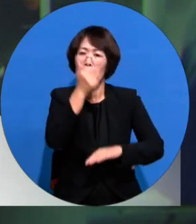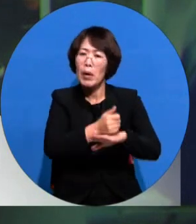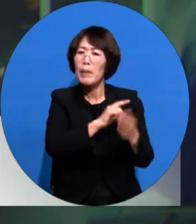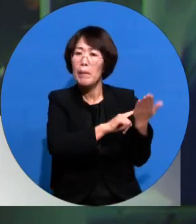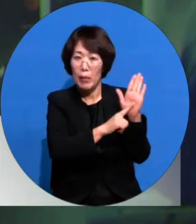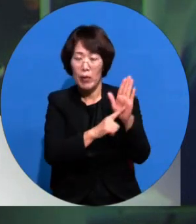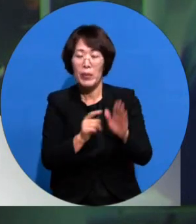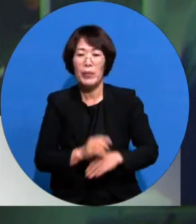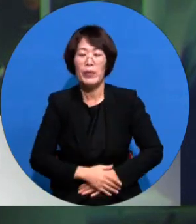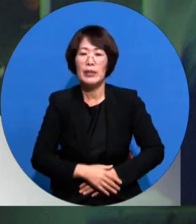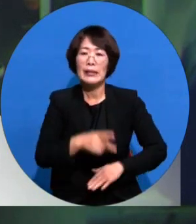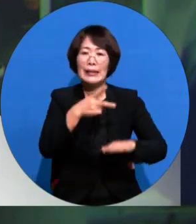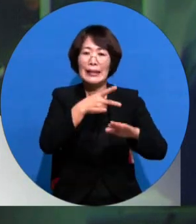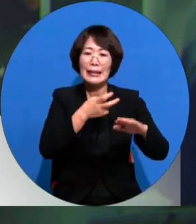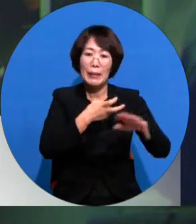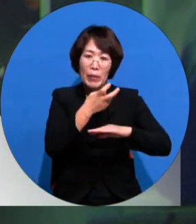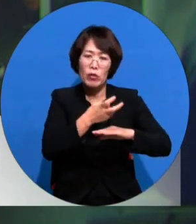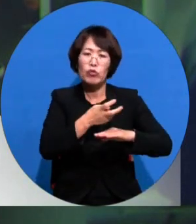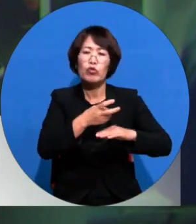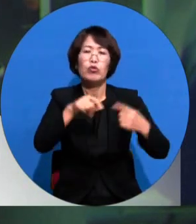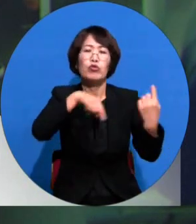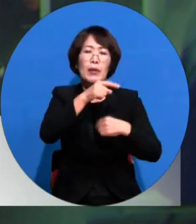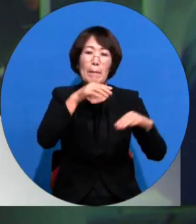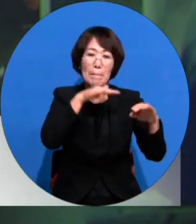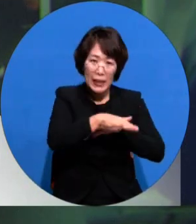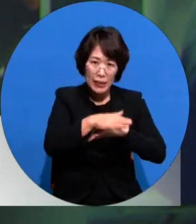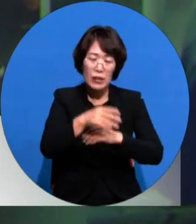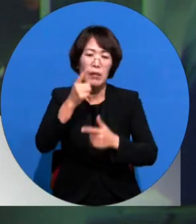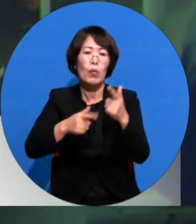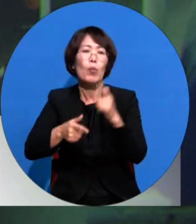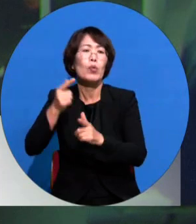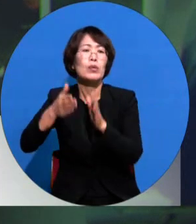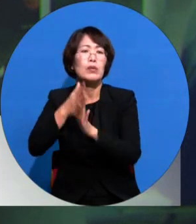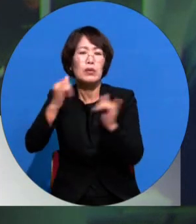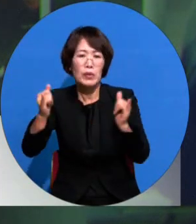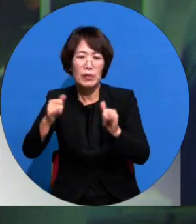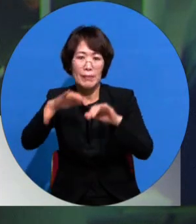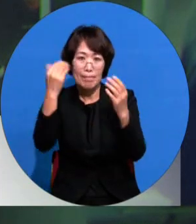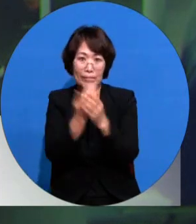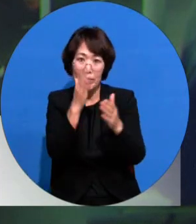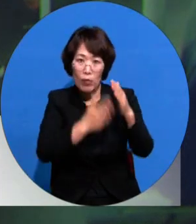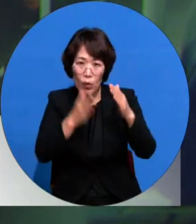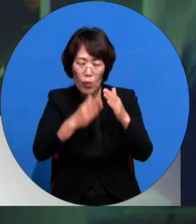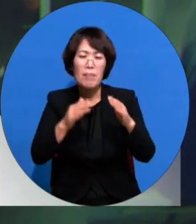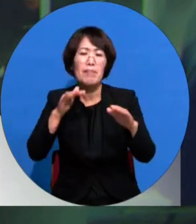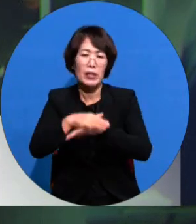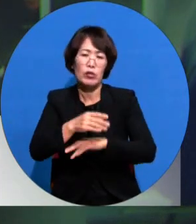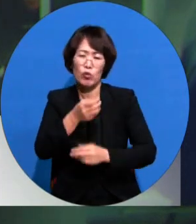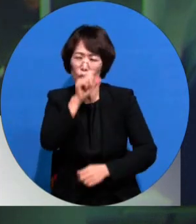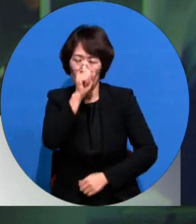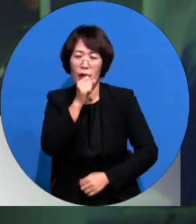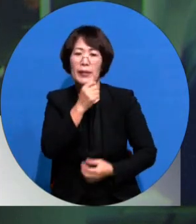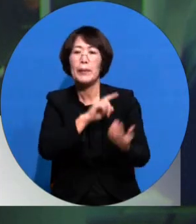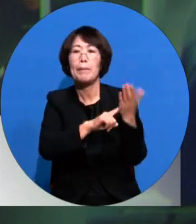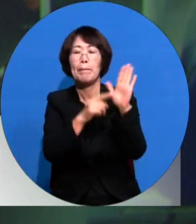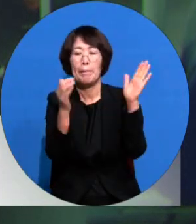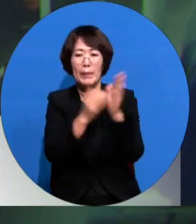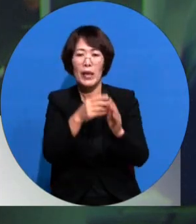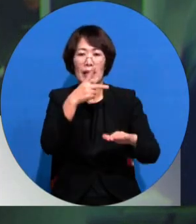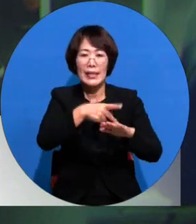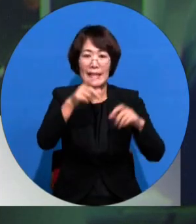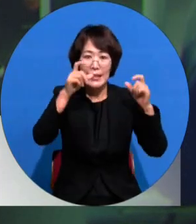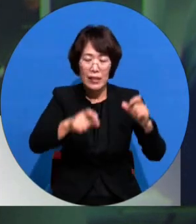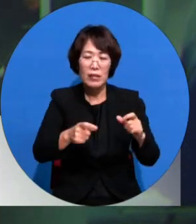이어갑니다. 시내버스 운영 방식과 관련해 목포 시민들은 완전 공영제를 선호하는 것으로 나타났습니다. 또